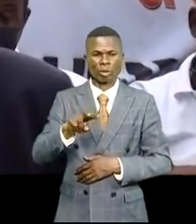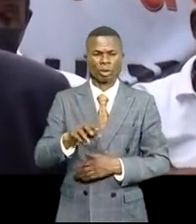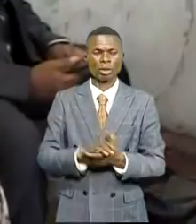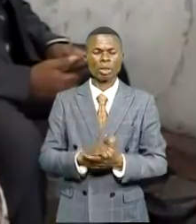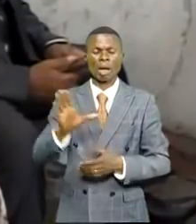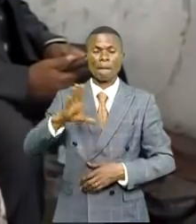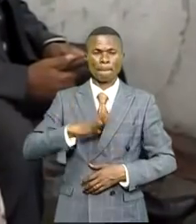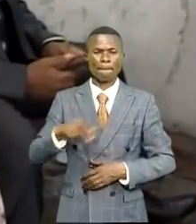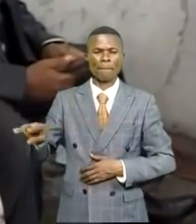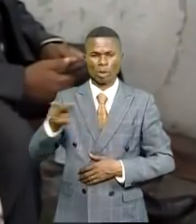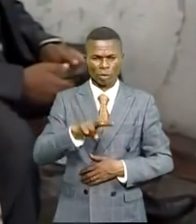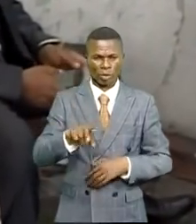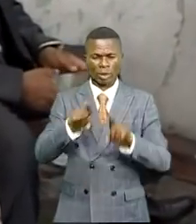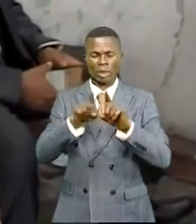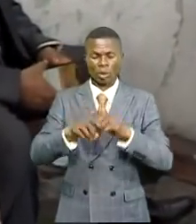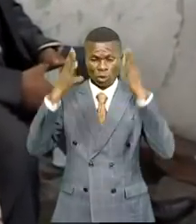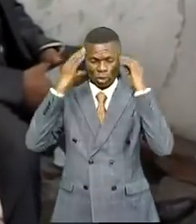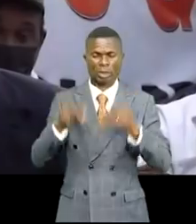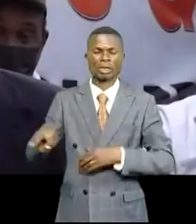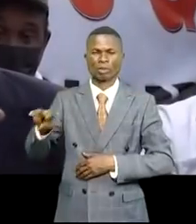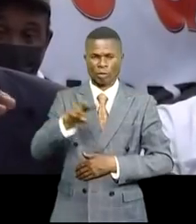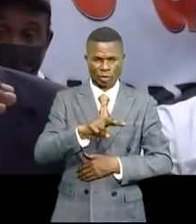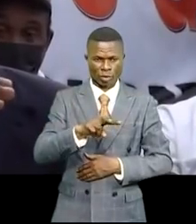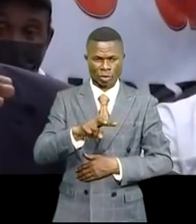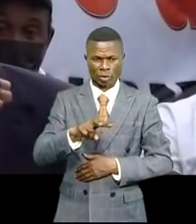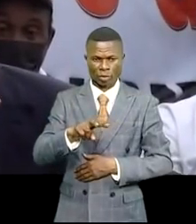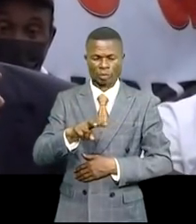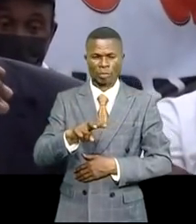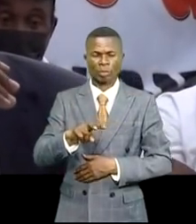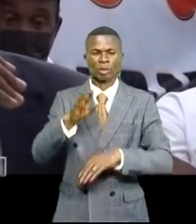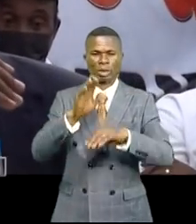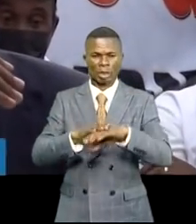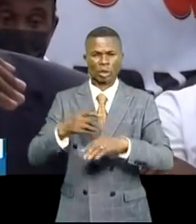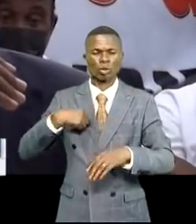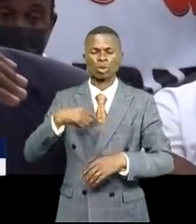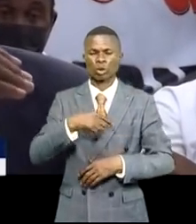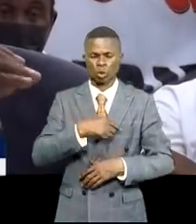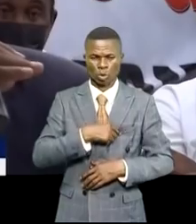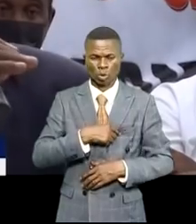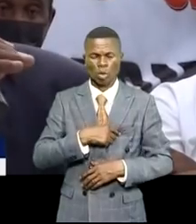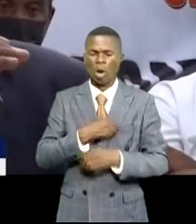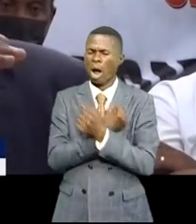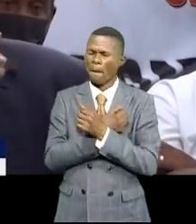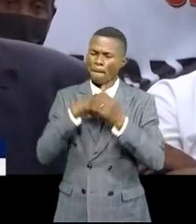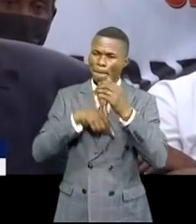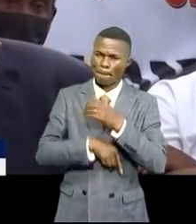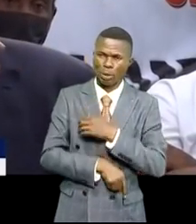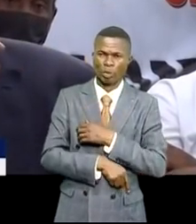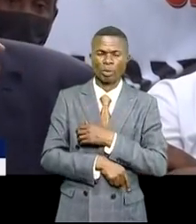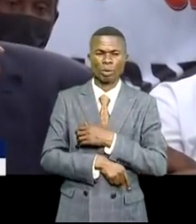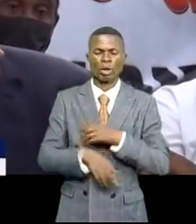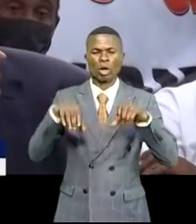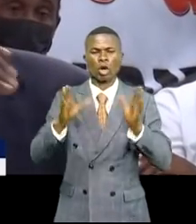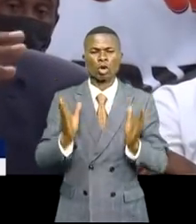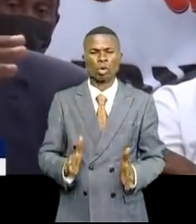douleur et votre désarroi font l'objet de notre profonde compassion. Congolaises et